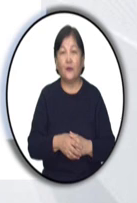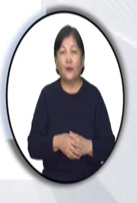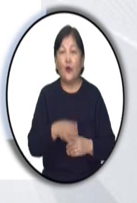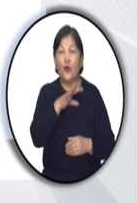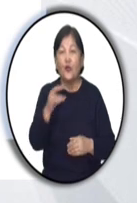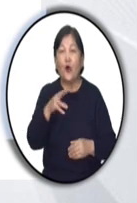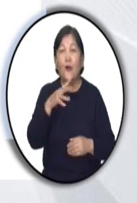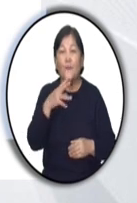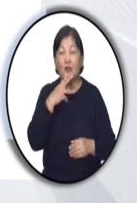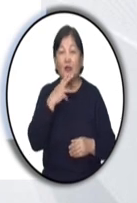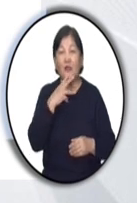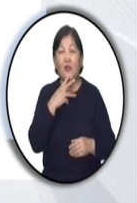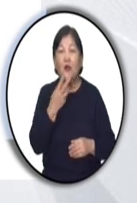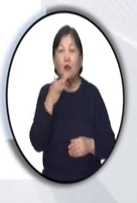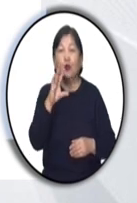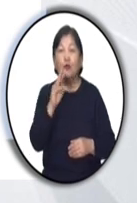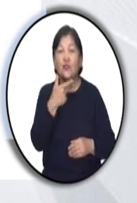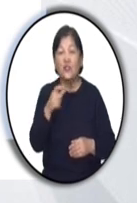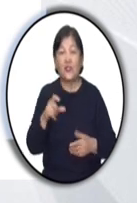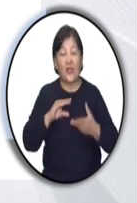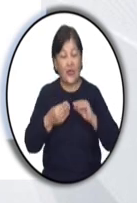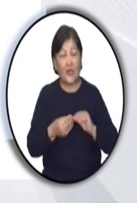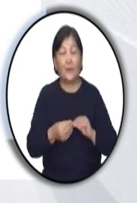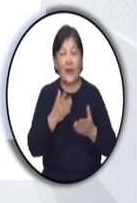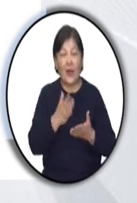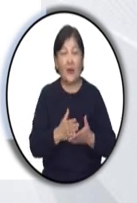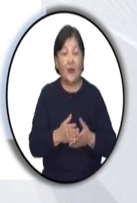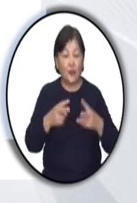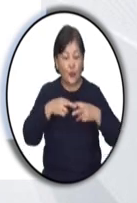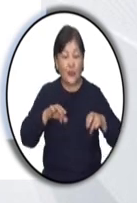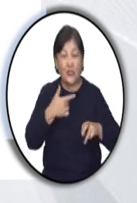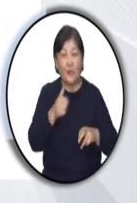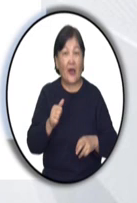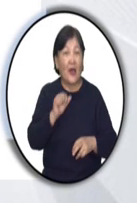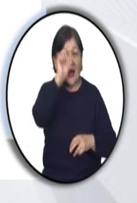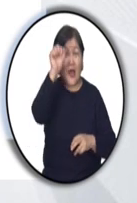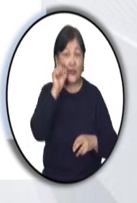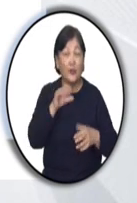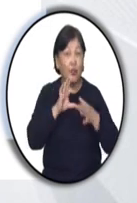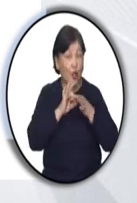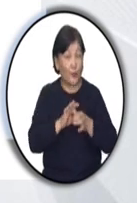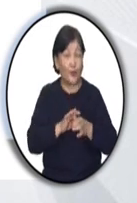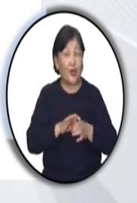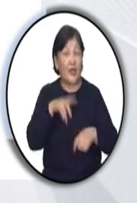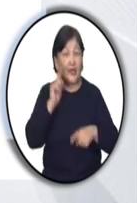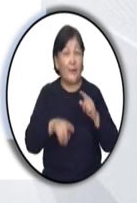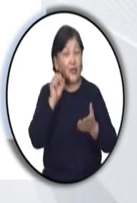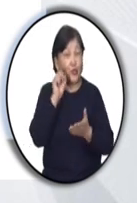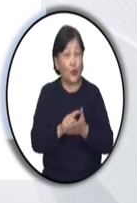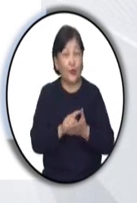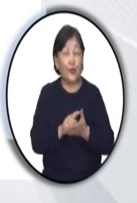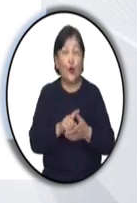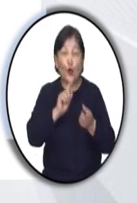бол дөрөвдүгээр шатн бол тоон мэдээлэлдээ дүн шинжилгээ хийх юм шат байгаа. За мөн судалж байгаа асуудалтайгаа